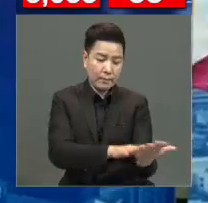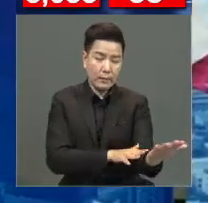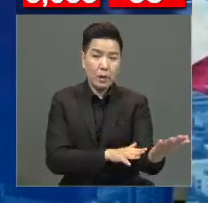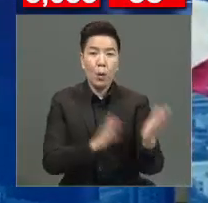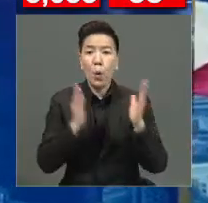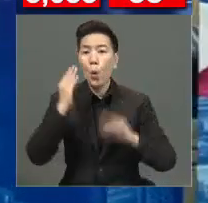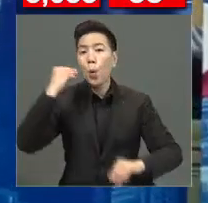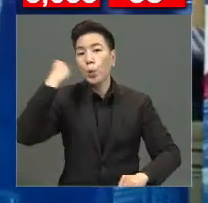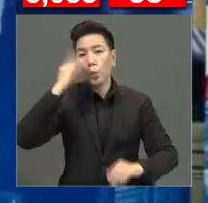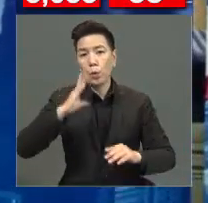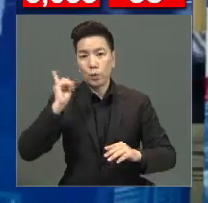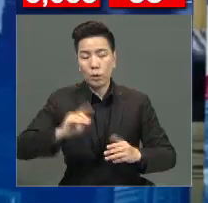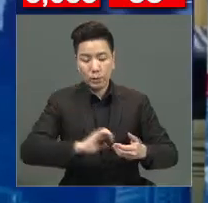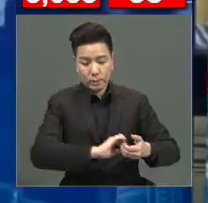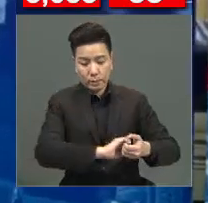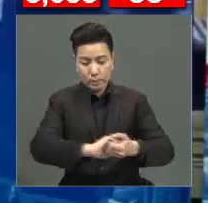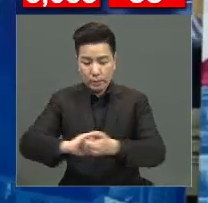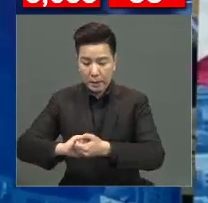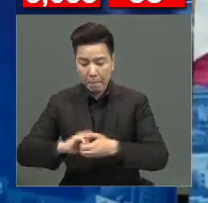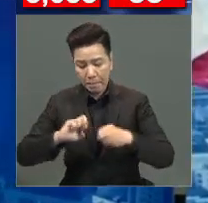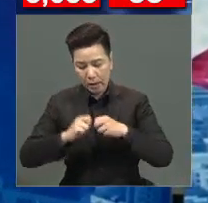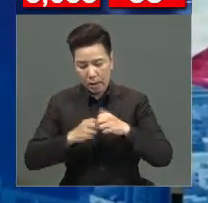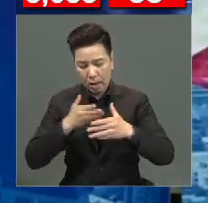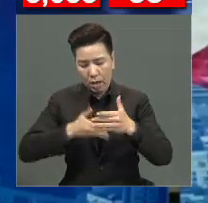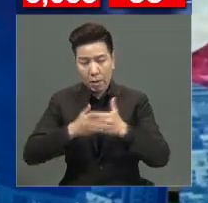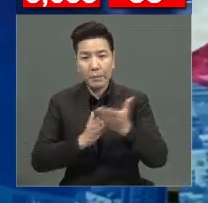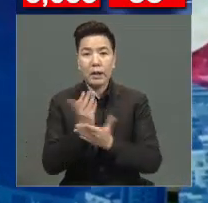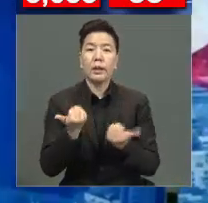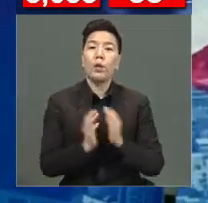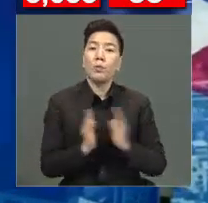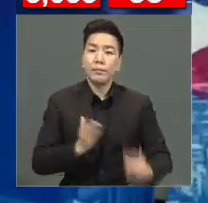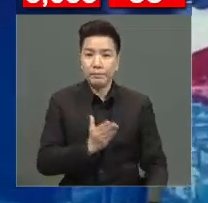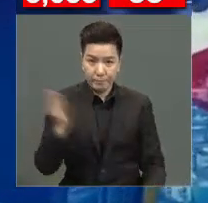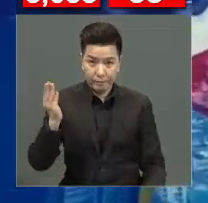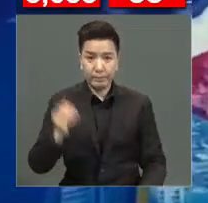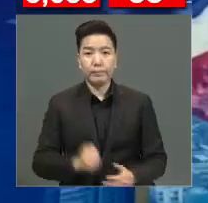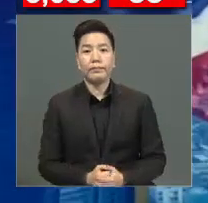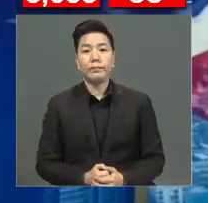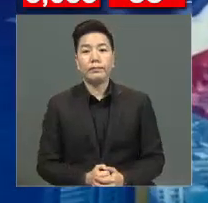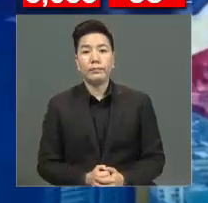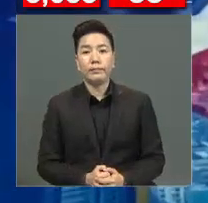มือกันทำตรงนี้มันจะผ่านพ้นไปได้ด้วยดีนะครับขอบคุณครับเดี๋ยวฟังจากคุณผู้ชมครับ